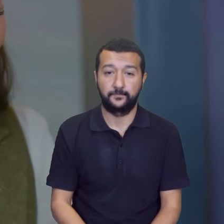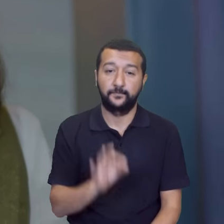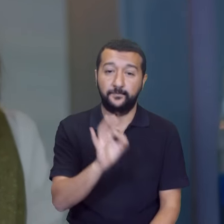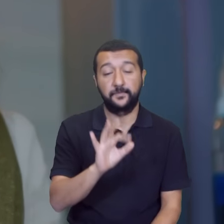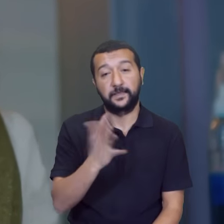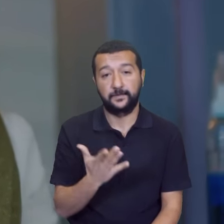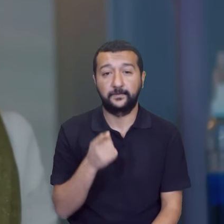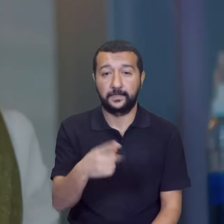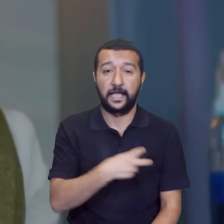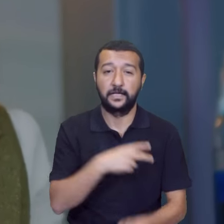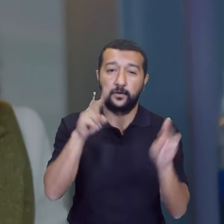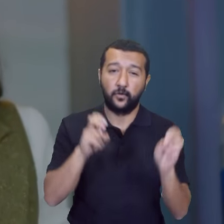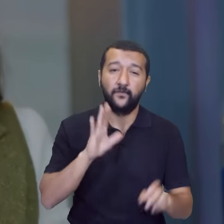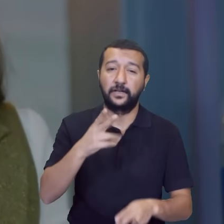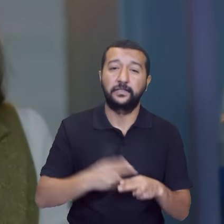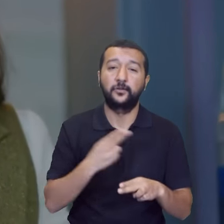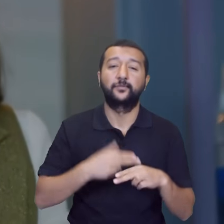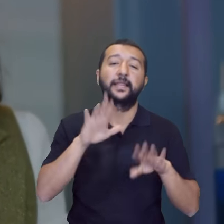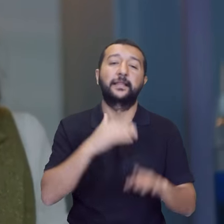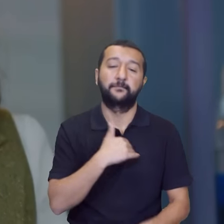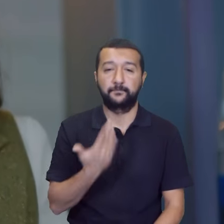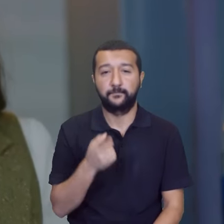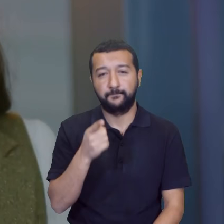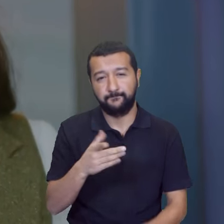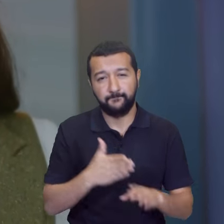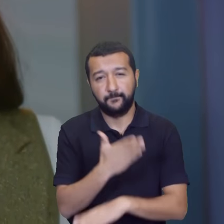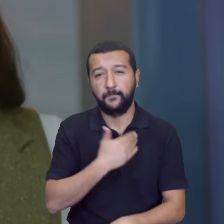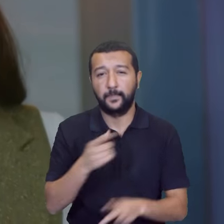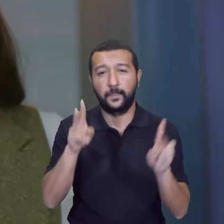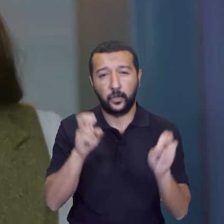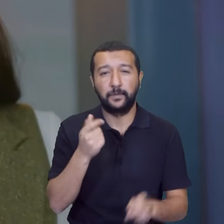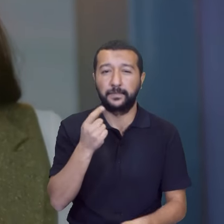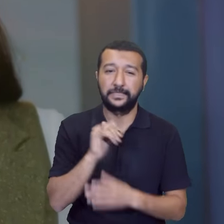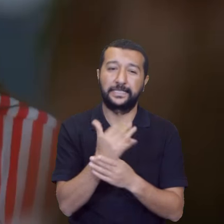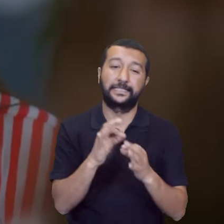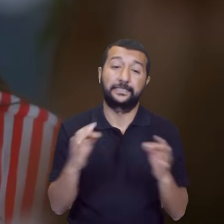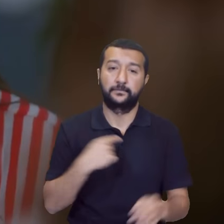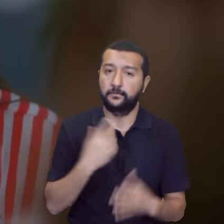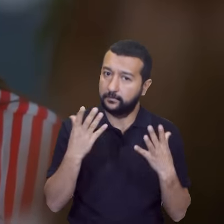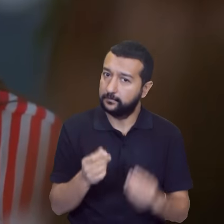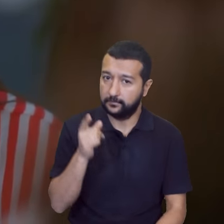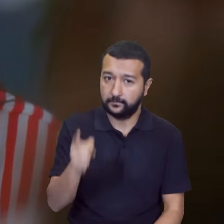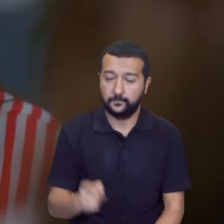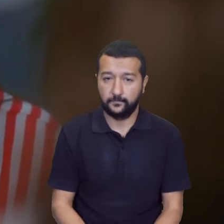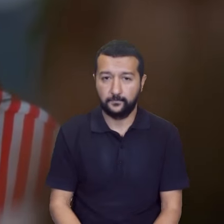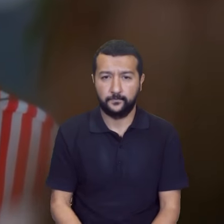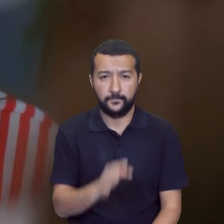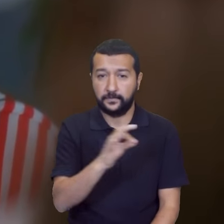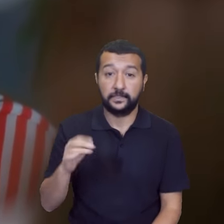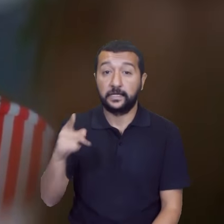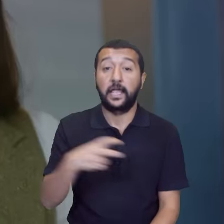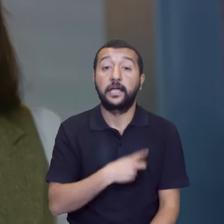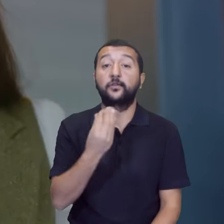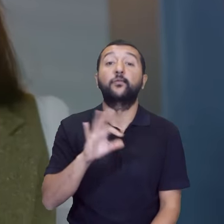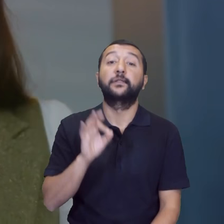Yani aşk konusunda pek tecrübeli sayılmam. Daha doğrusu ben bu konuda birazcık yeteneksizim. Nasıl yani? Hiç aşık